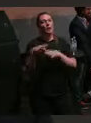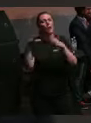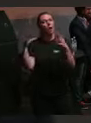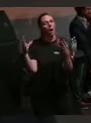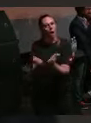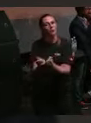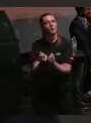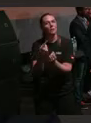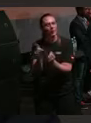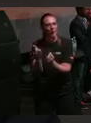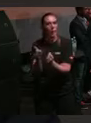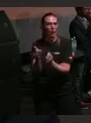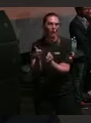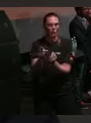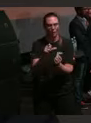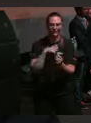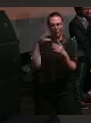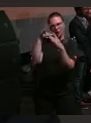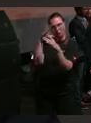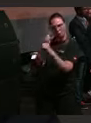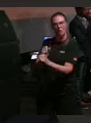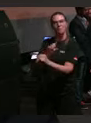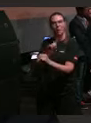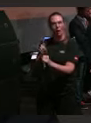til lønnsomhet, så kan jeg jo bare meddele at